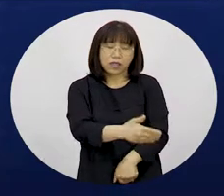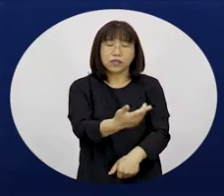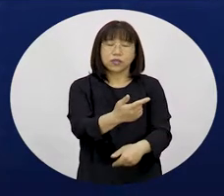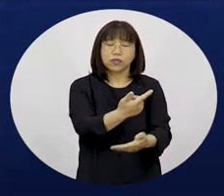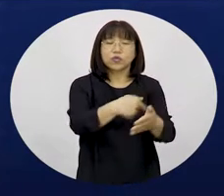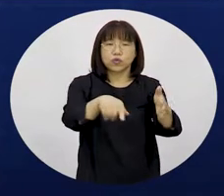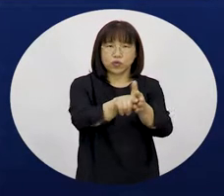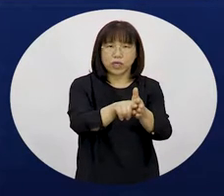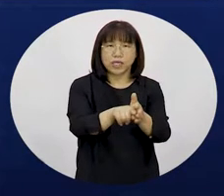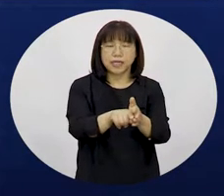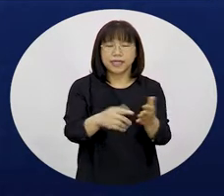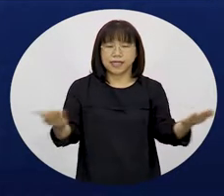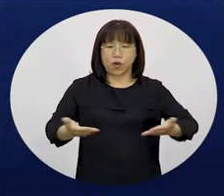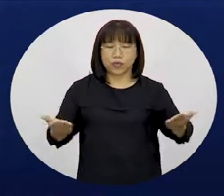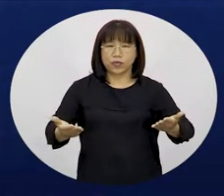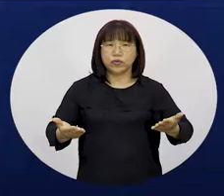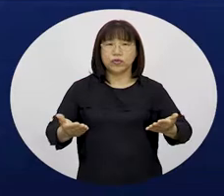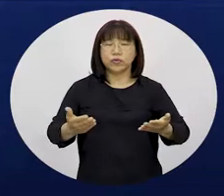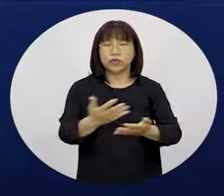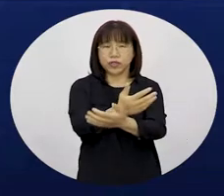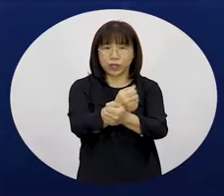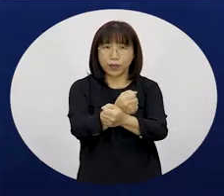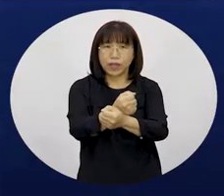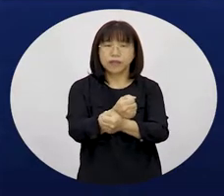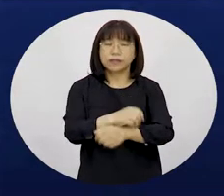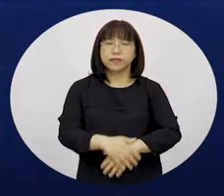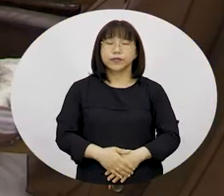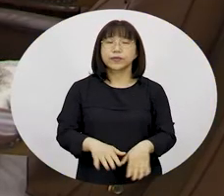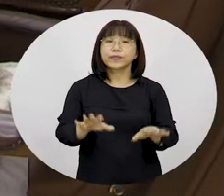주거환경을 위한 업무협약을 체결했습니다